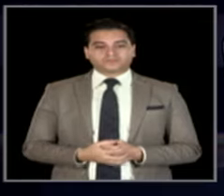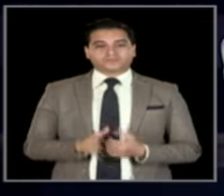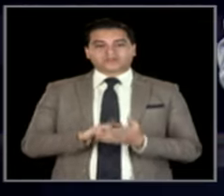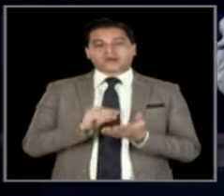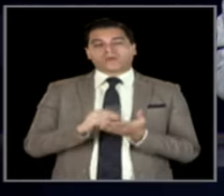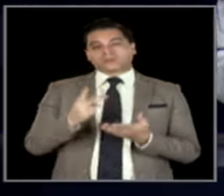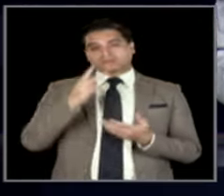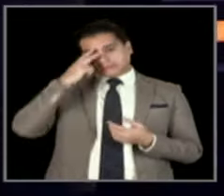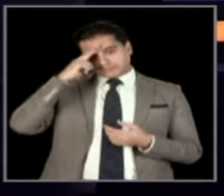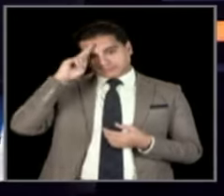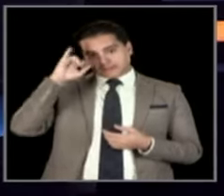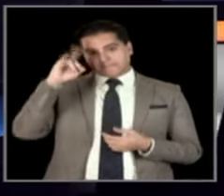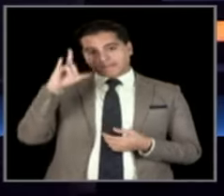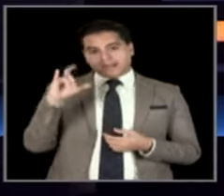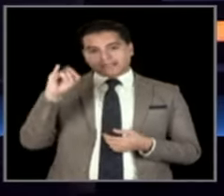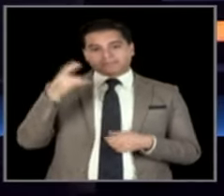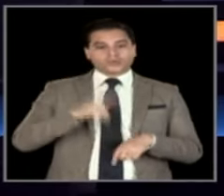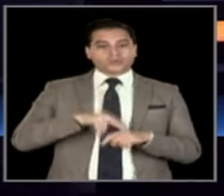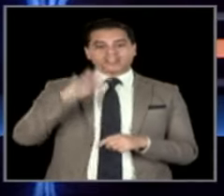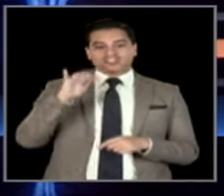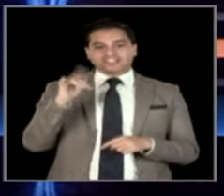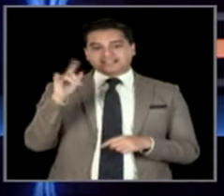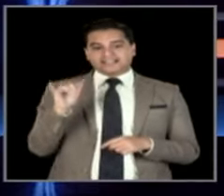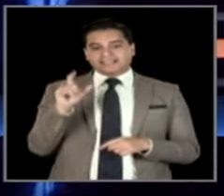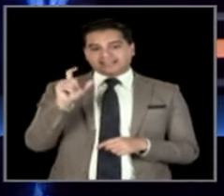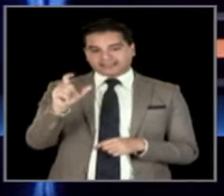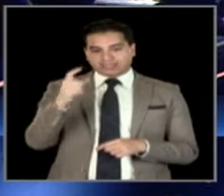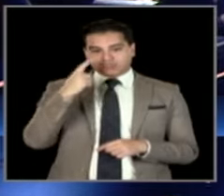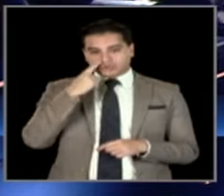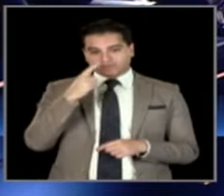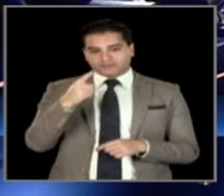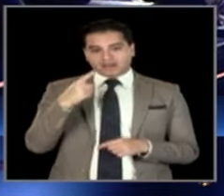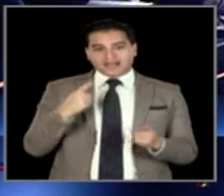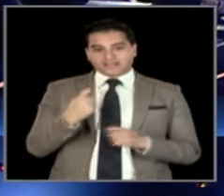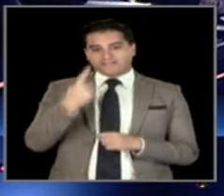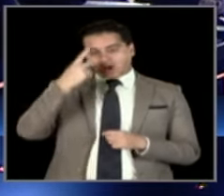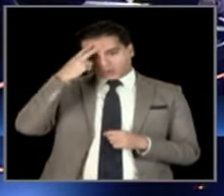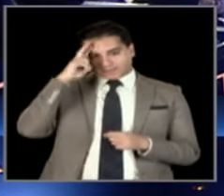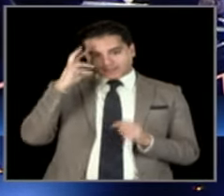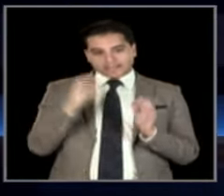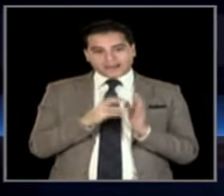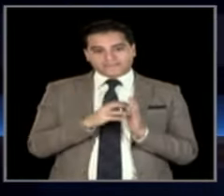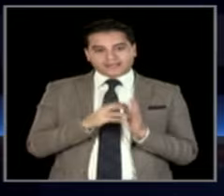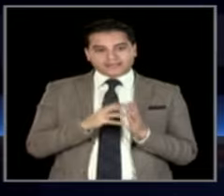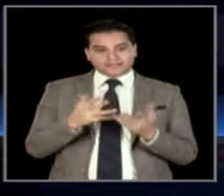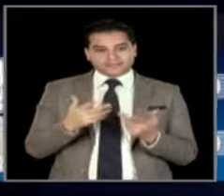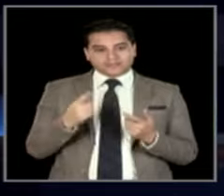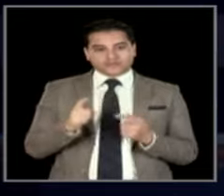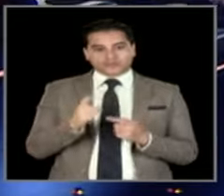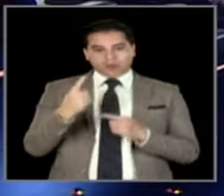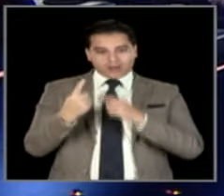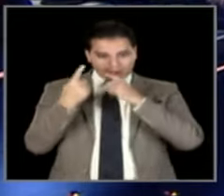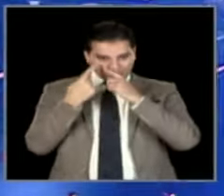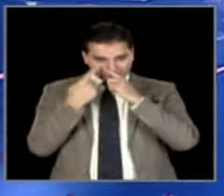أول اثنين مريم وشيرين، شيرين ومريم، وهنشوف الهدف الأول لجامعه مين. السؤال